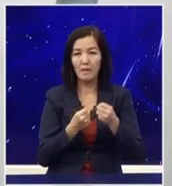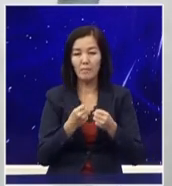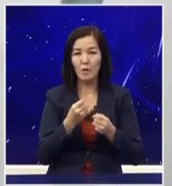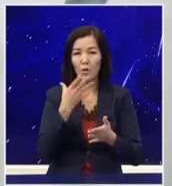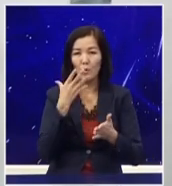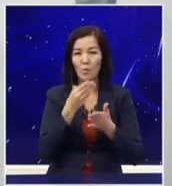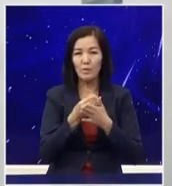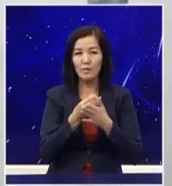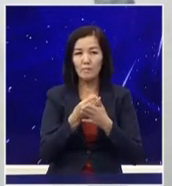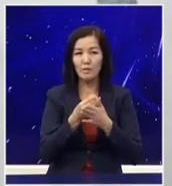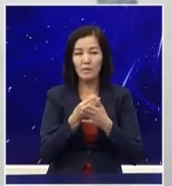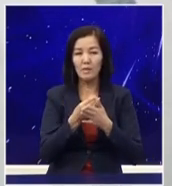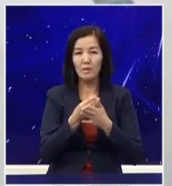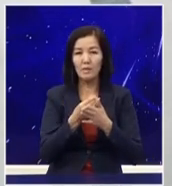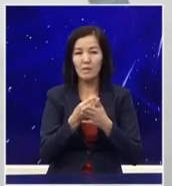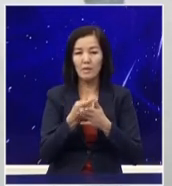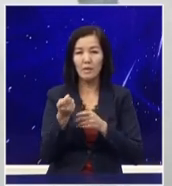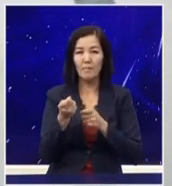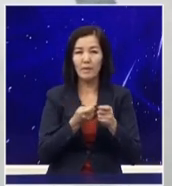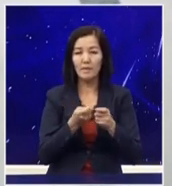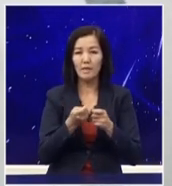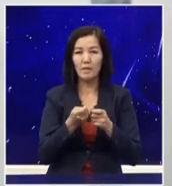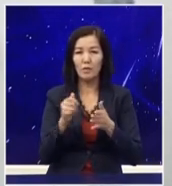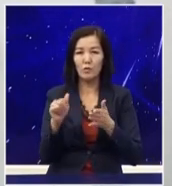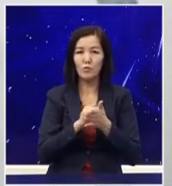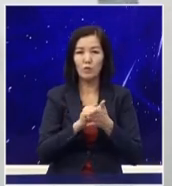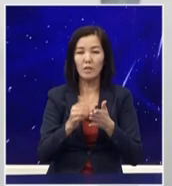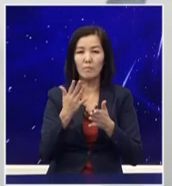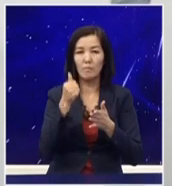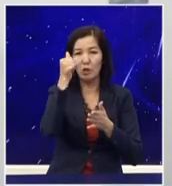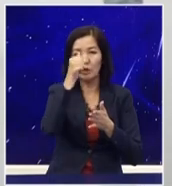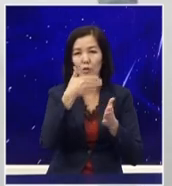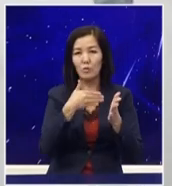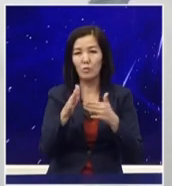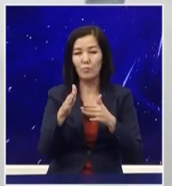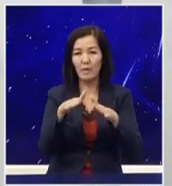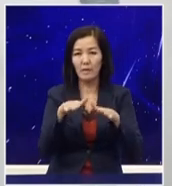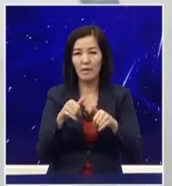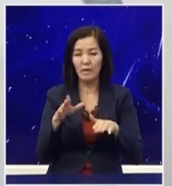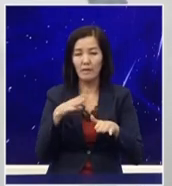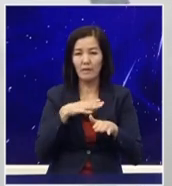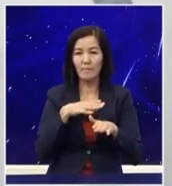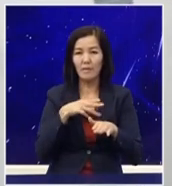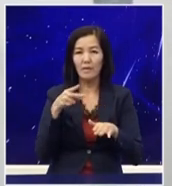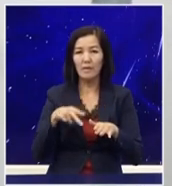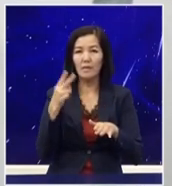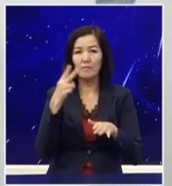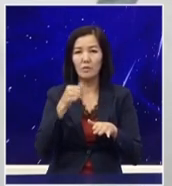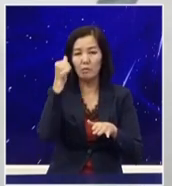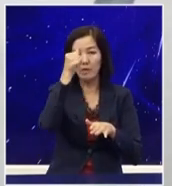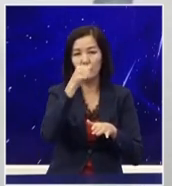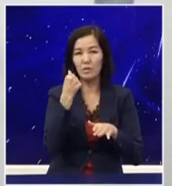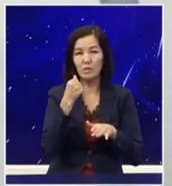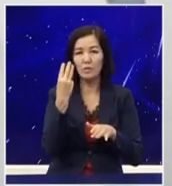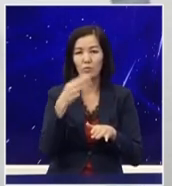өзімнің жолқы басқаратын құқығымнан 5 жылға айырылдым. Соған қарамастан 2020 жылы